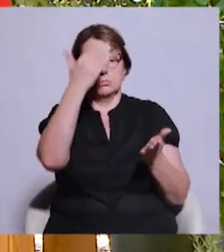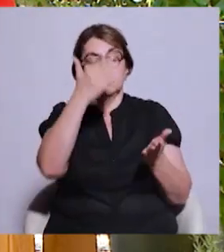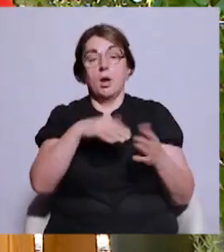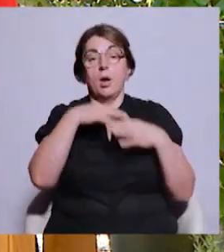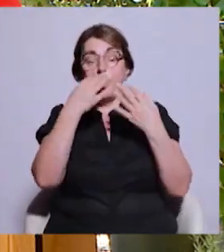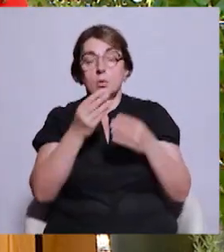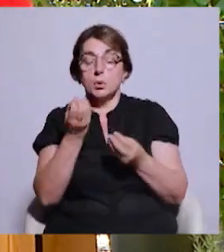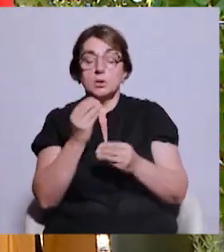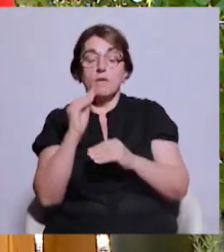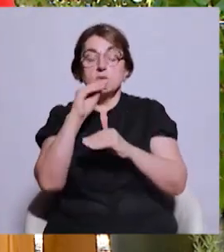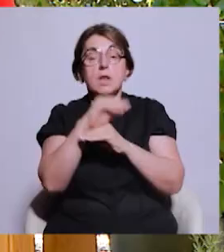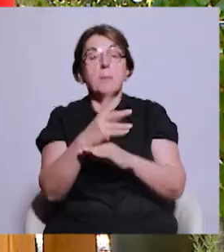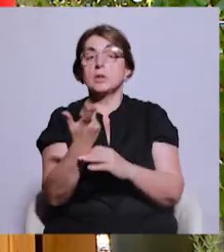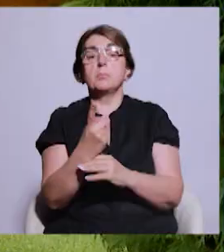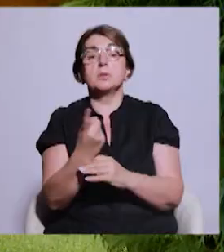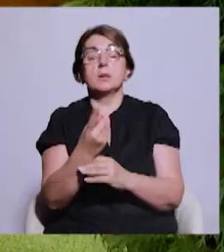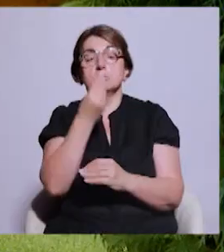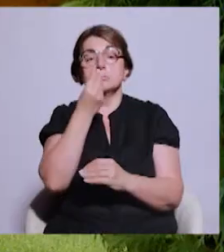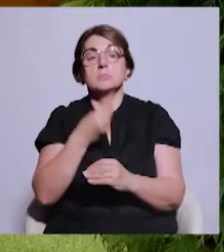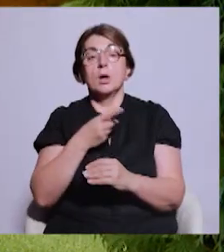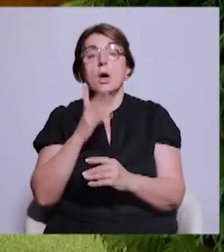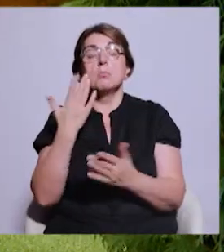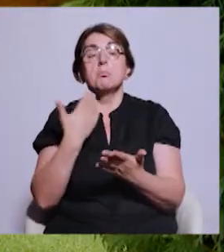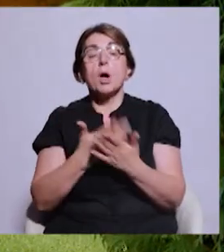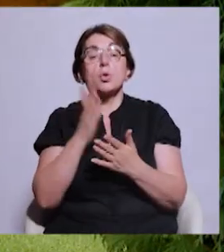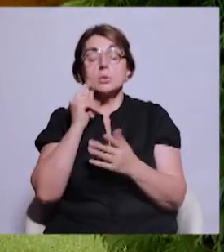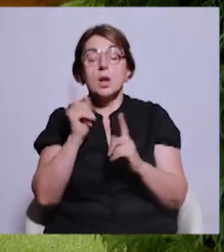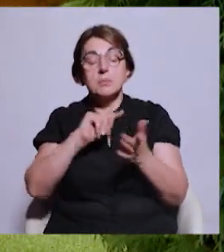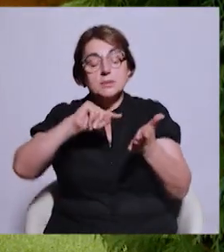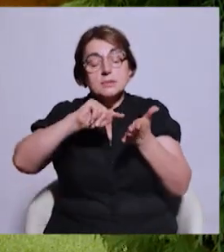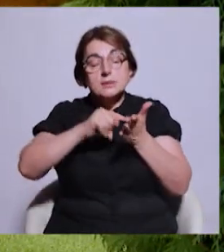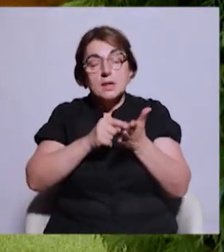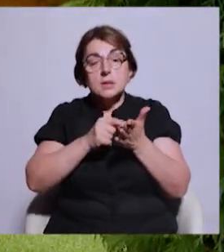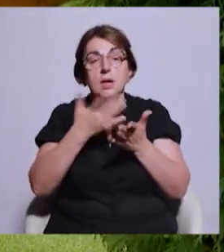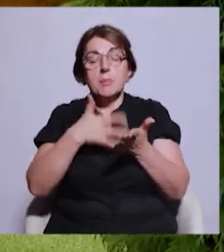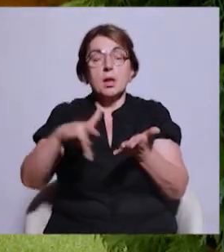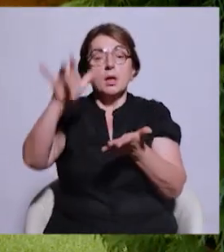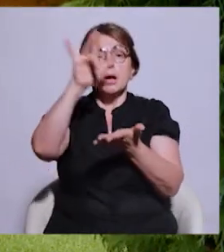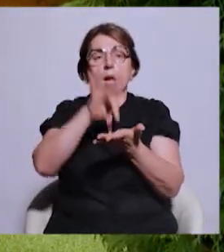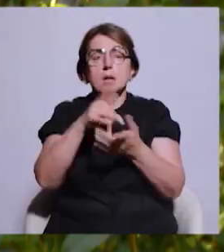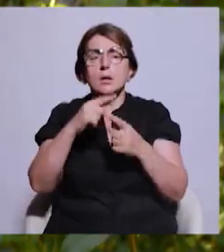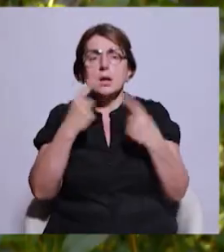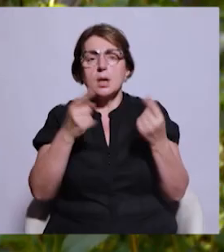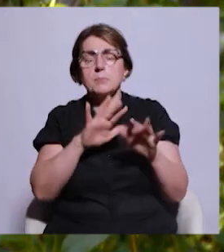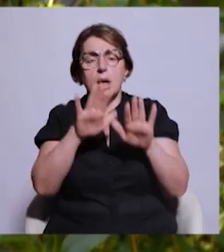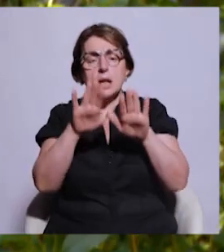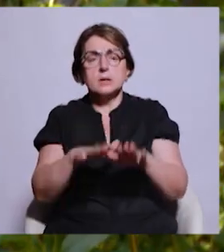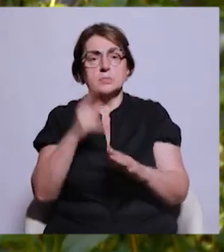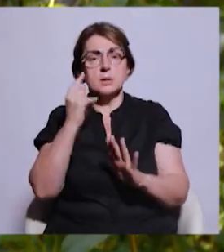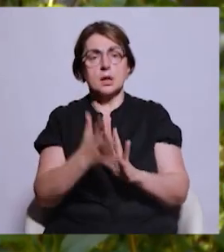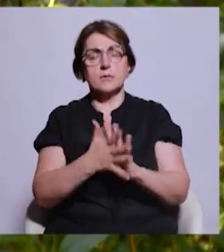და რატომ შექმნეს დამატებითი ოთხი მხარე. როდესაც რაიმე წერტილის, ობიექტის, ქალაქის თუ რაიმე თუნდაც მოვლენის და